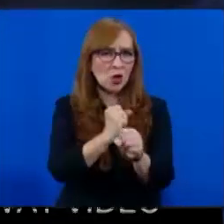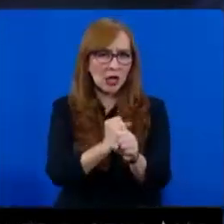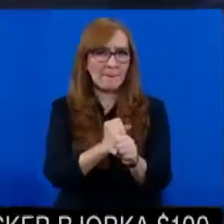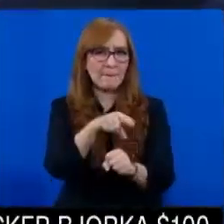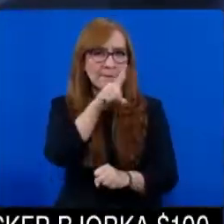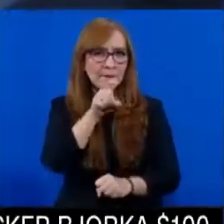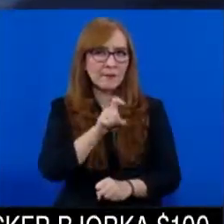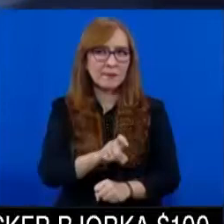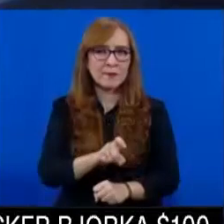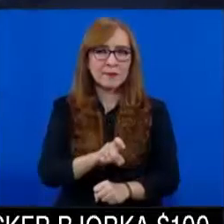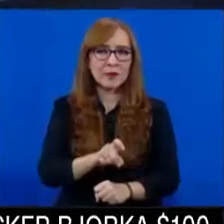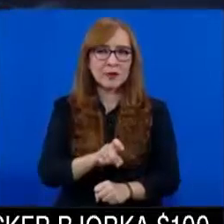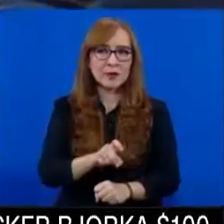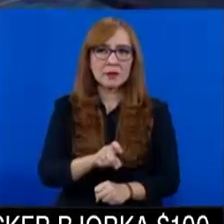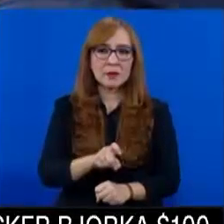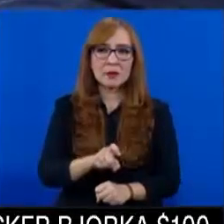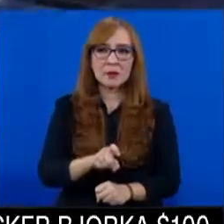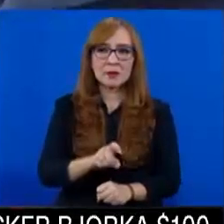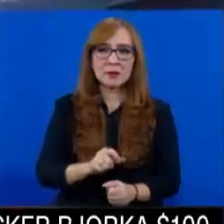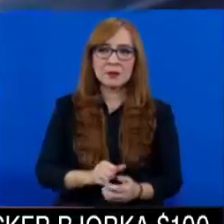Pak? 3,5 kilo? 35 kilo.